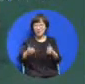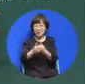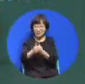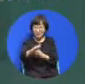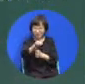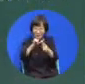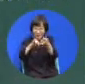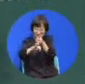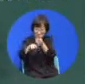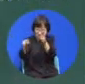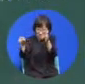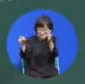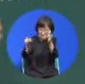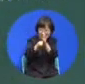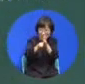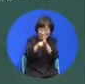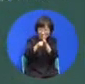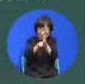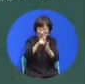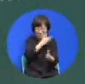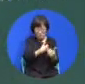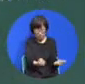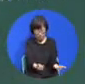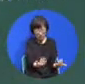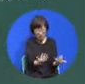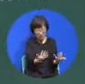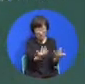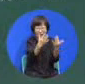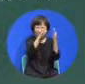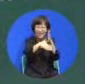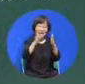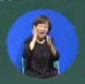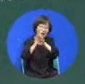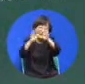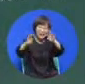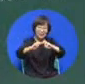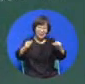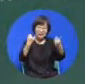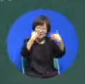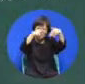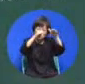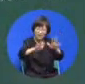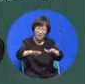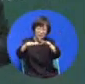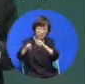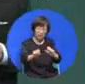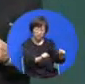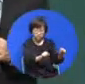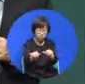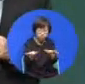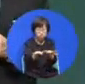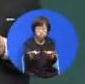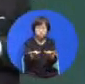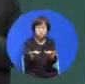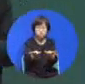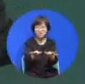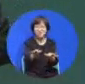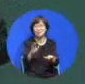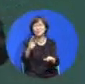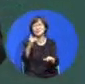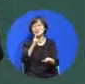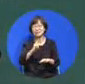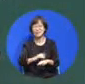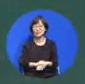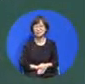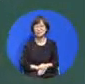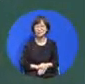땅, 바다가 진동하게 되리라. There are so many people dying in their spiritual problems throughout all the nations. So that is why if you